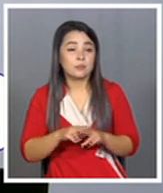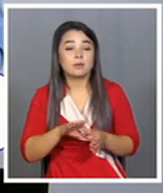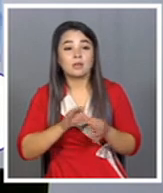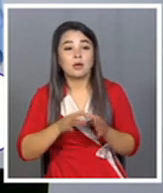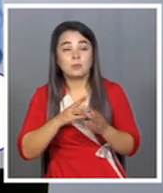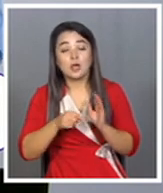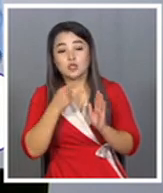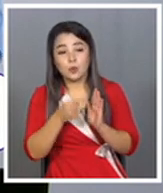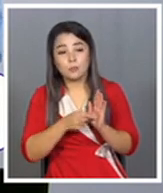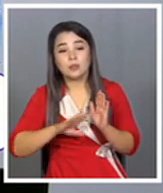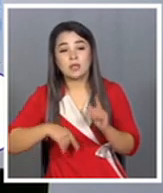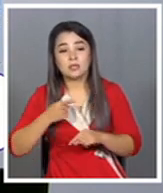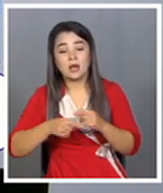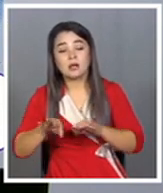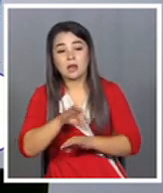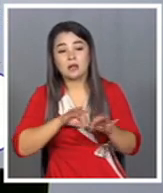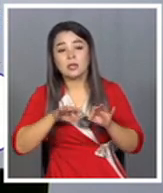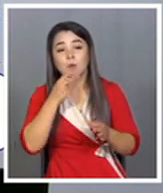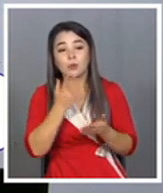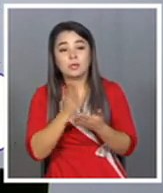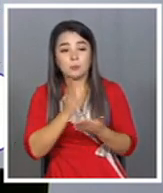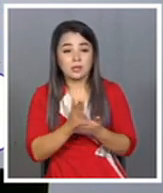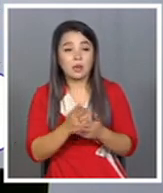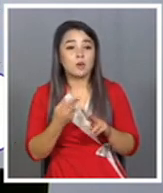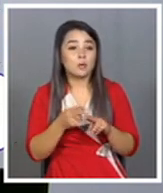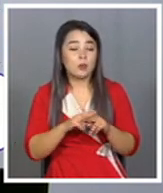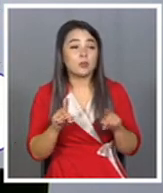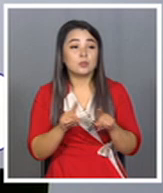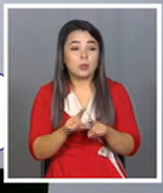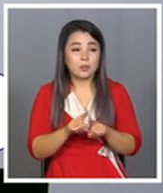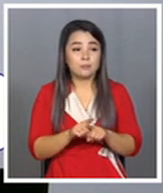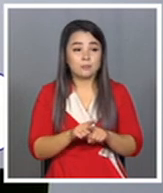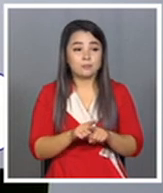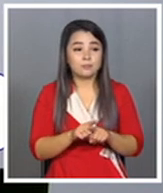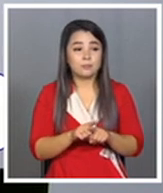келесі картадан көрсетеміз. Және сонымен қатар, қараңыздар,